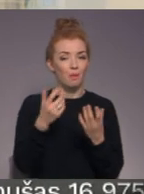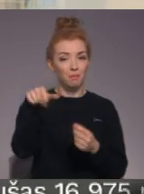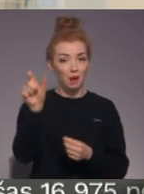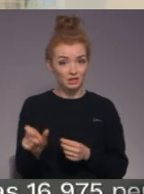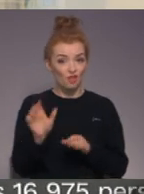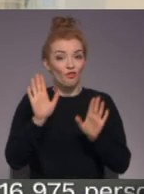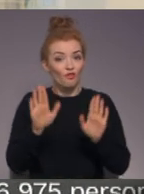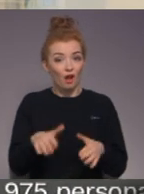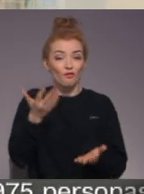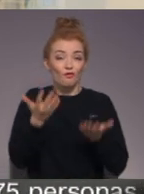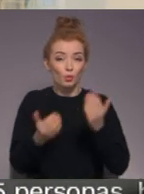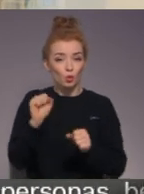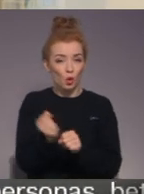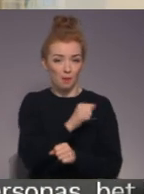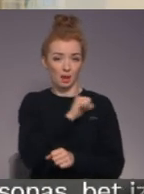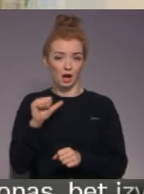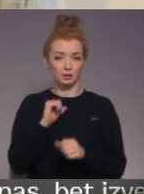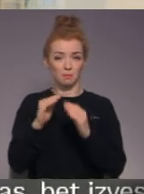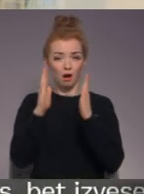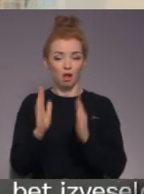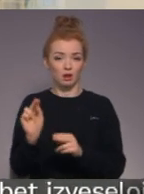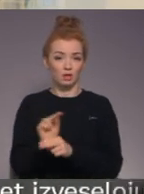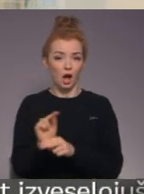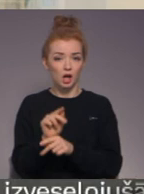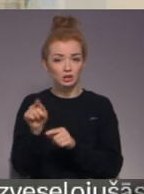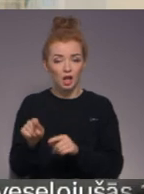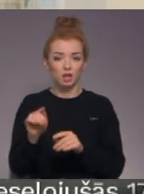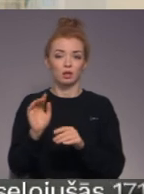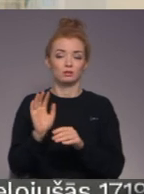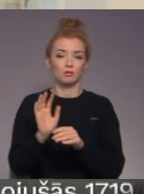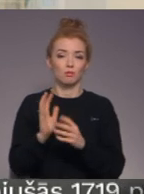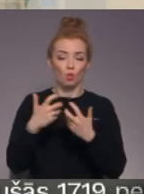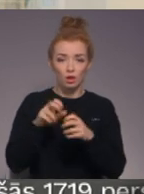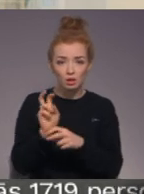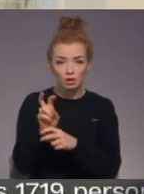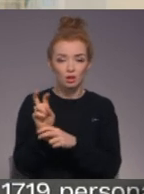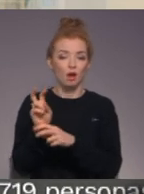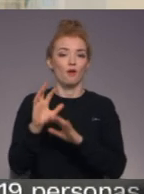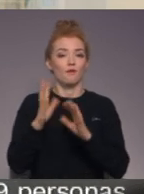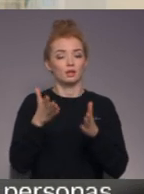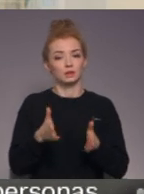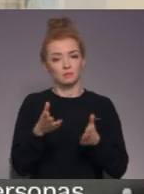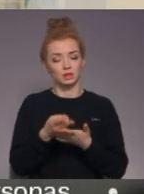pacients var tomēr varbūt ārstēties turpināt ambulatoru, vai tomēr viņš ir